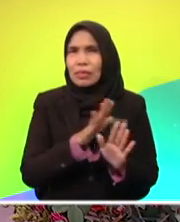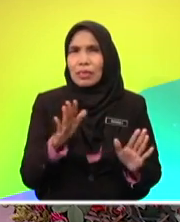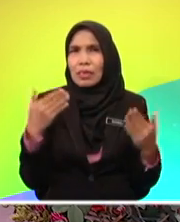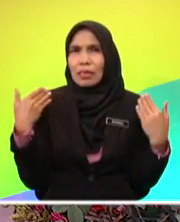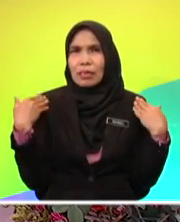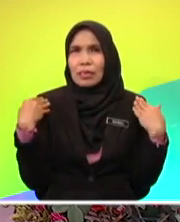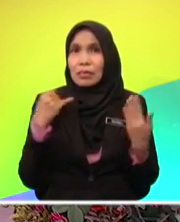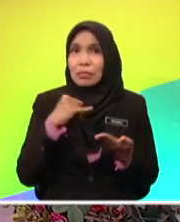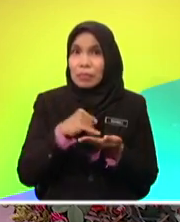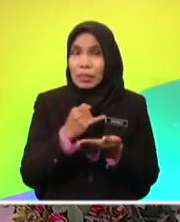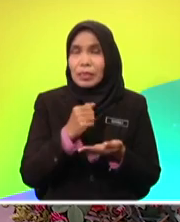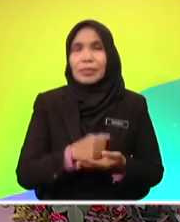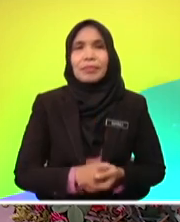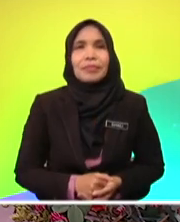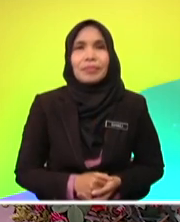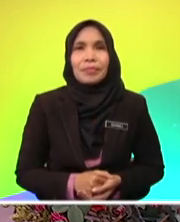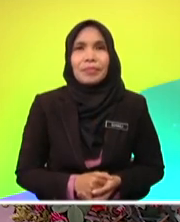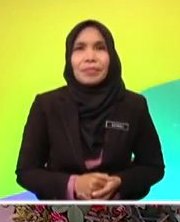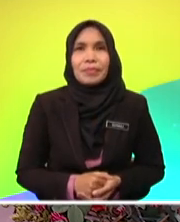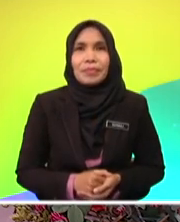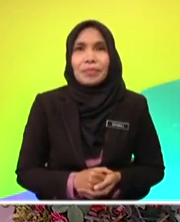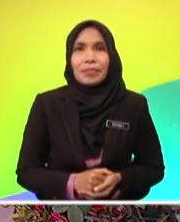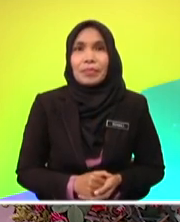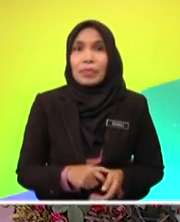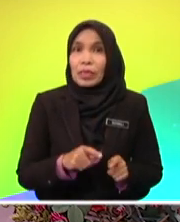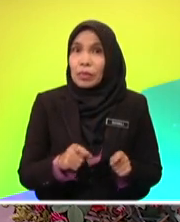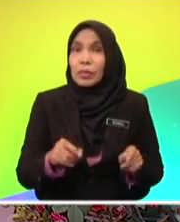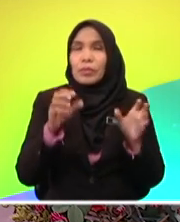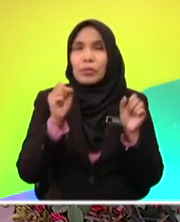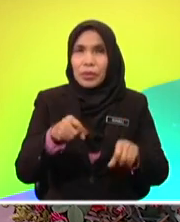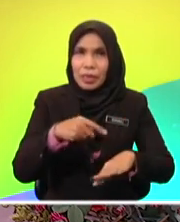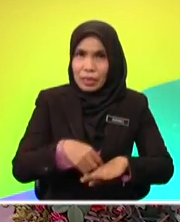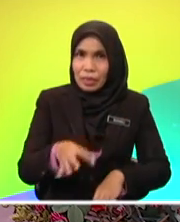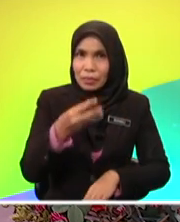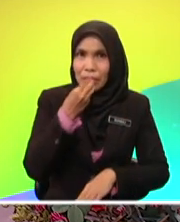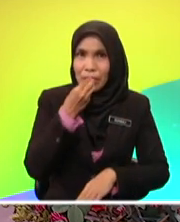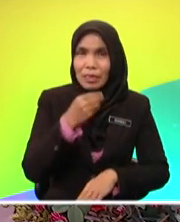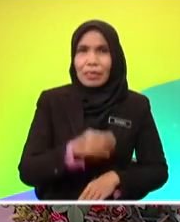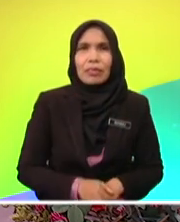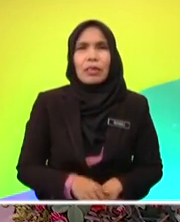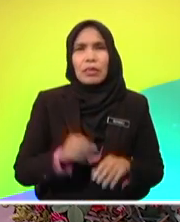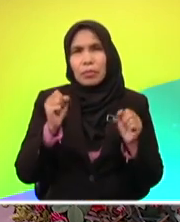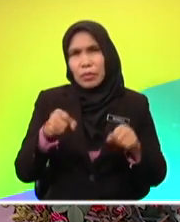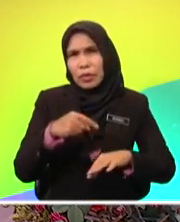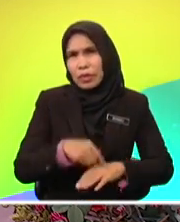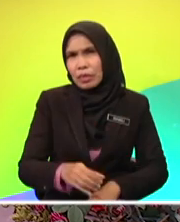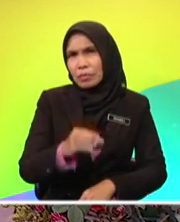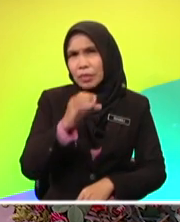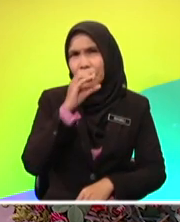biji. Okey. Tapi boleh dimakan. Juga boleh diminum.